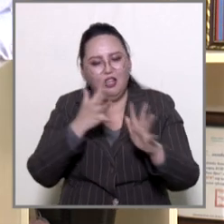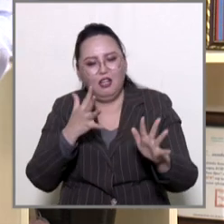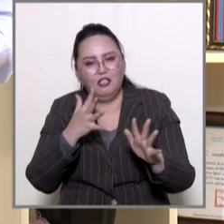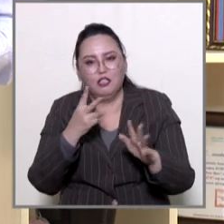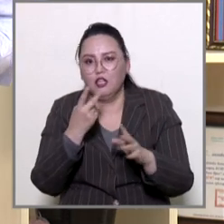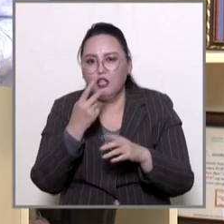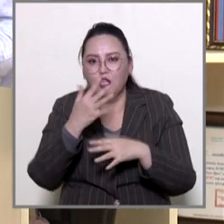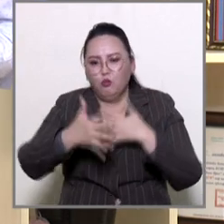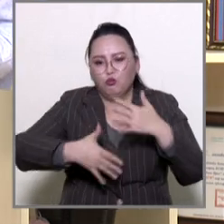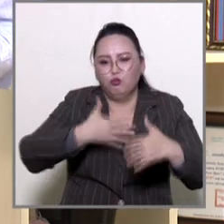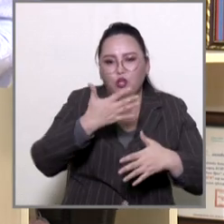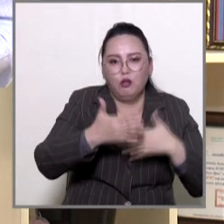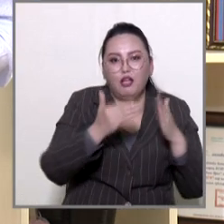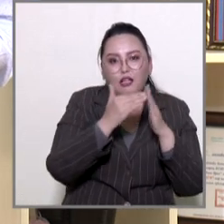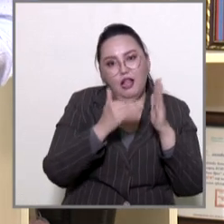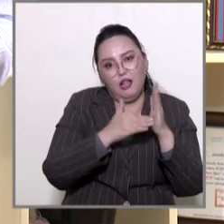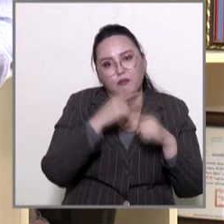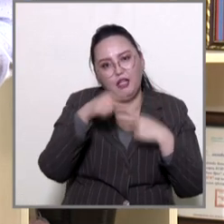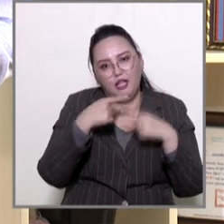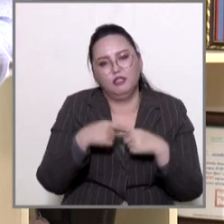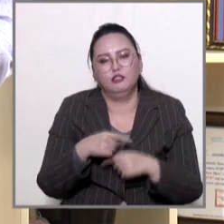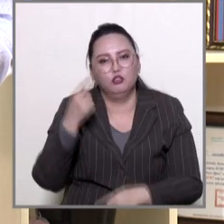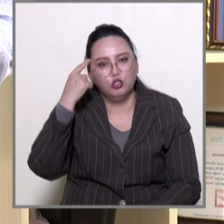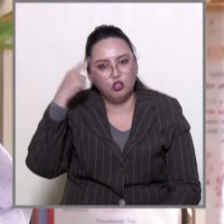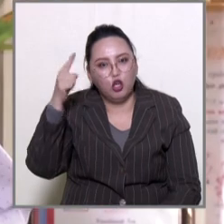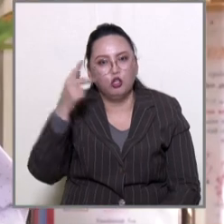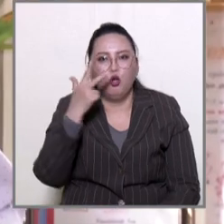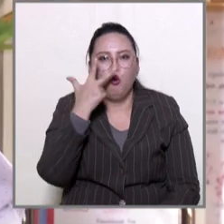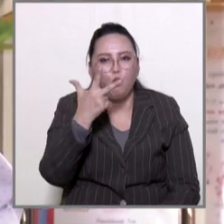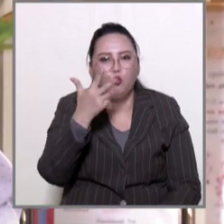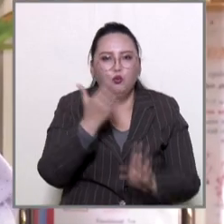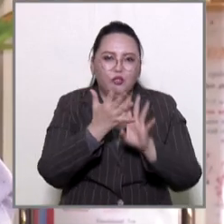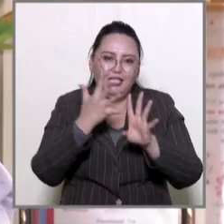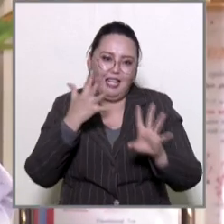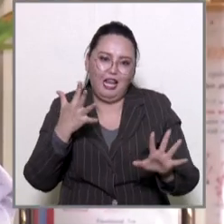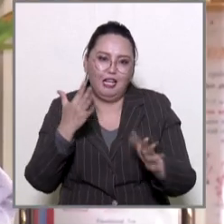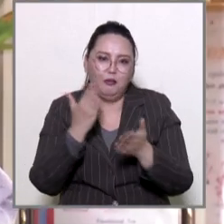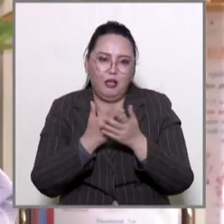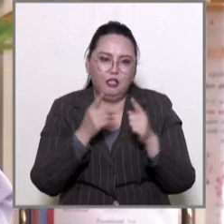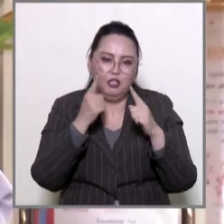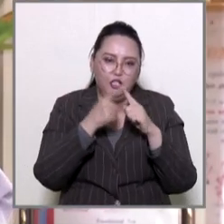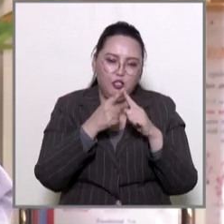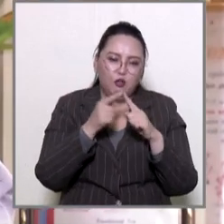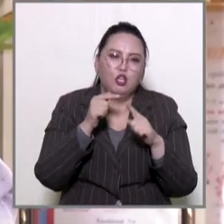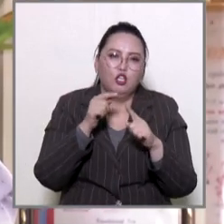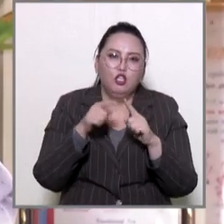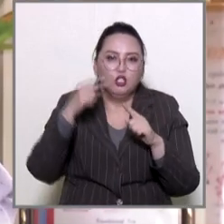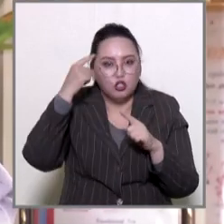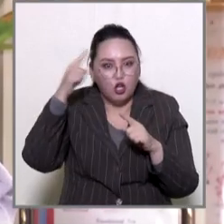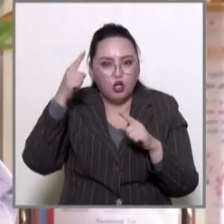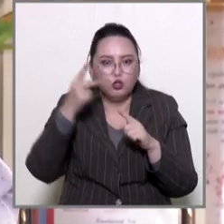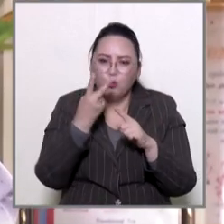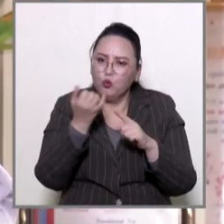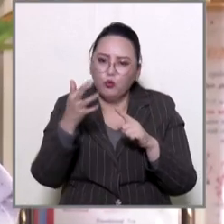За, зохиолт 3 дараалл байдгаа гэдгийг та бүхэн маань маш сайн мэдж байгаа. Нэгдүгээр зохиолдох үйл явдлын дараалл. За,